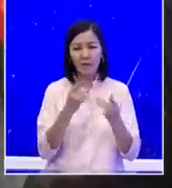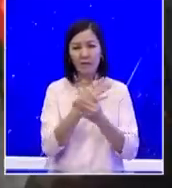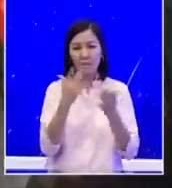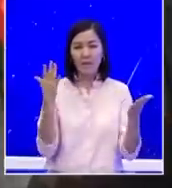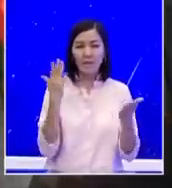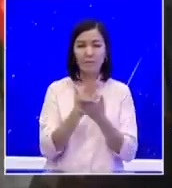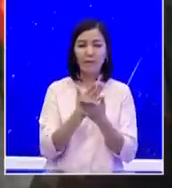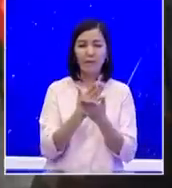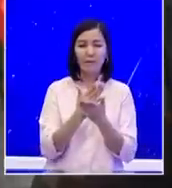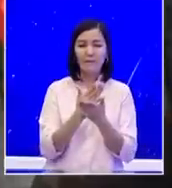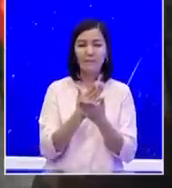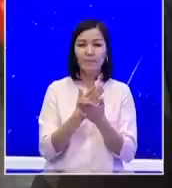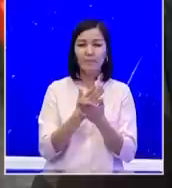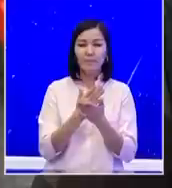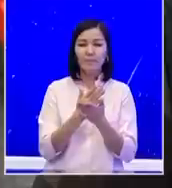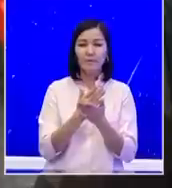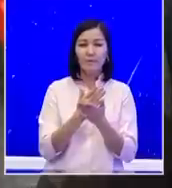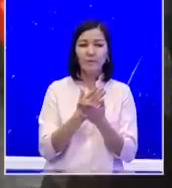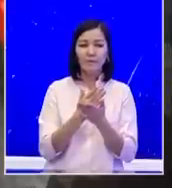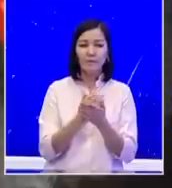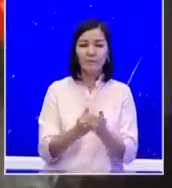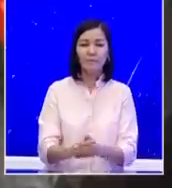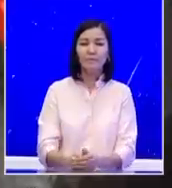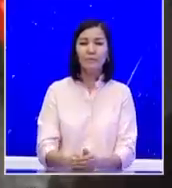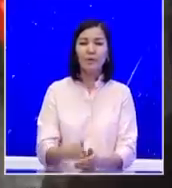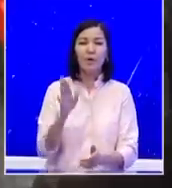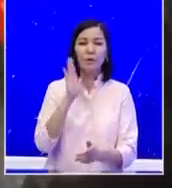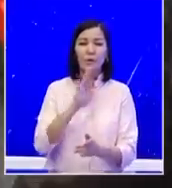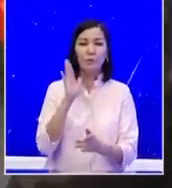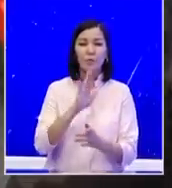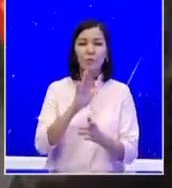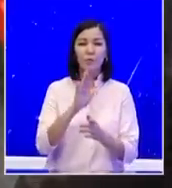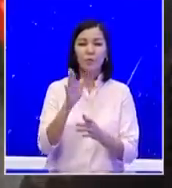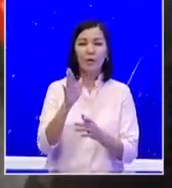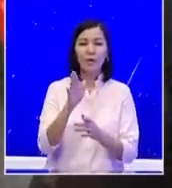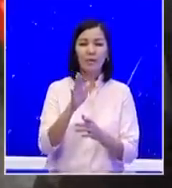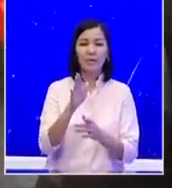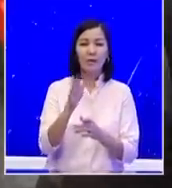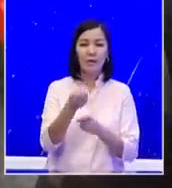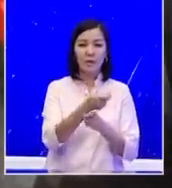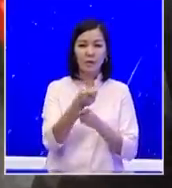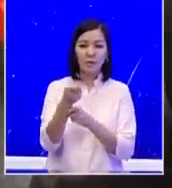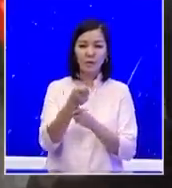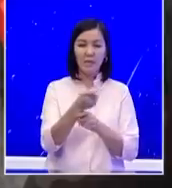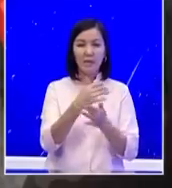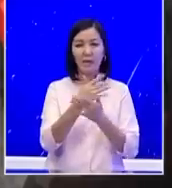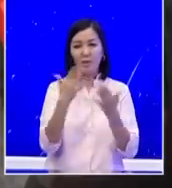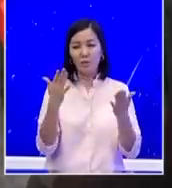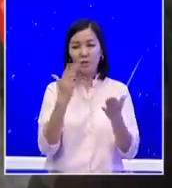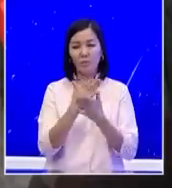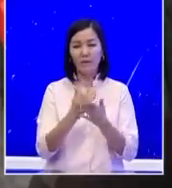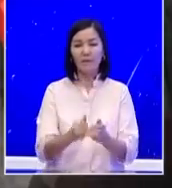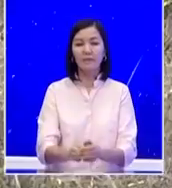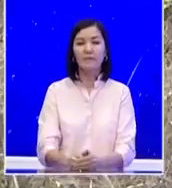балта. Және 20 дана ырыло дейді, су шашқыш бір күштермен, және де басқа құрал